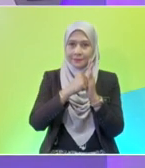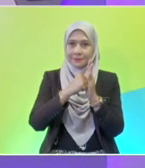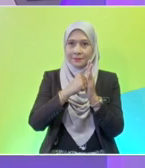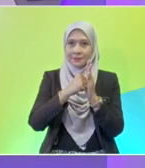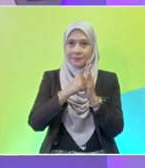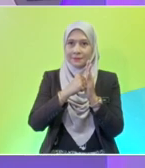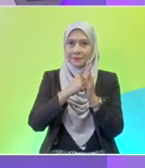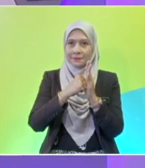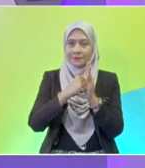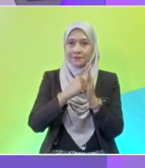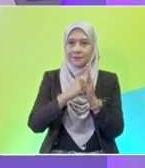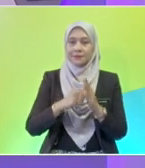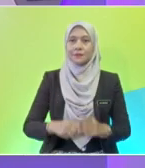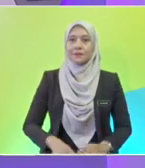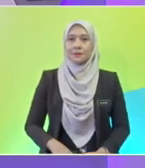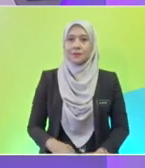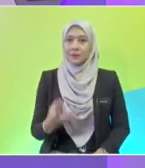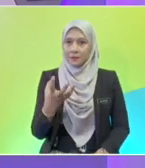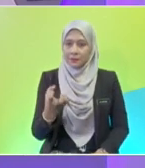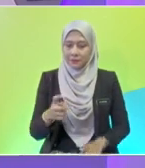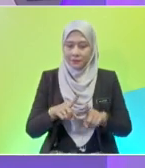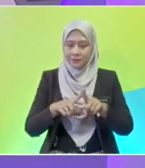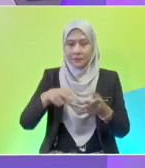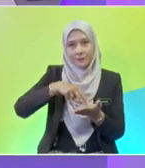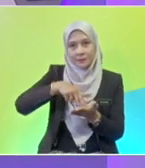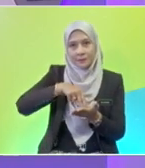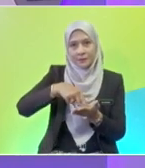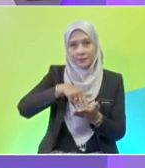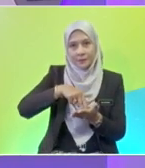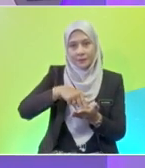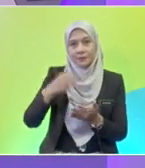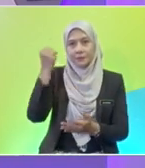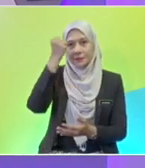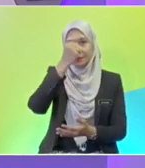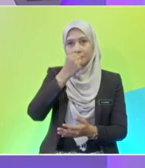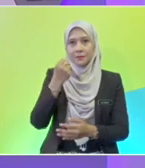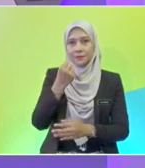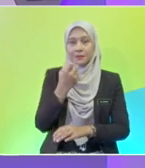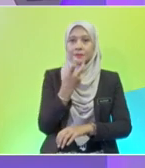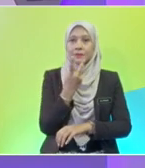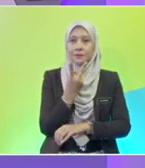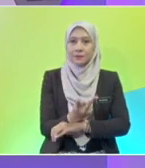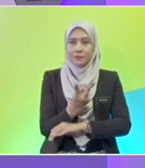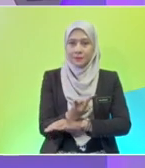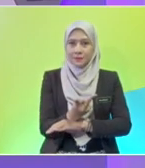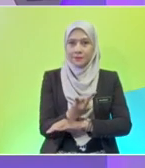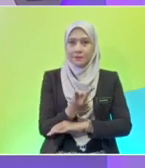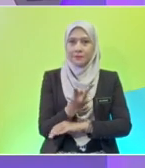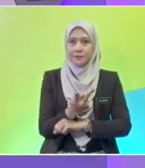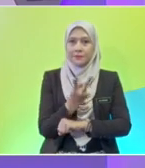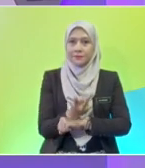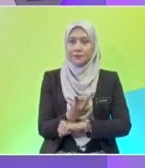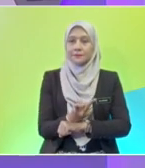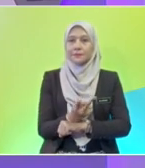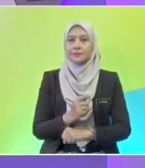keras tetapi rapuh itu adalah sifat kaca murid-murid pembelajar tentang gajah jadi kalau